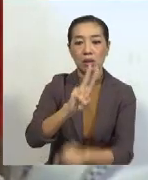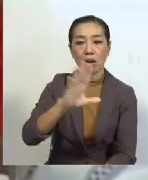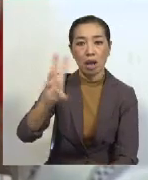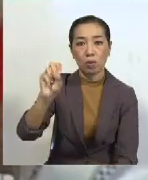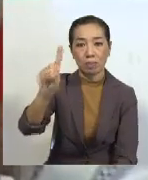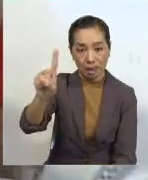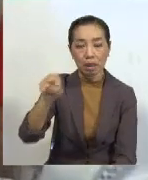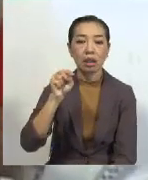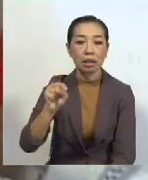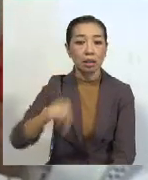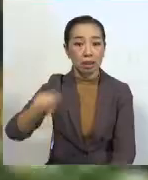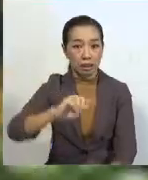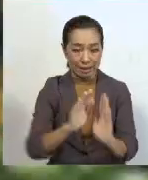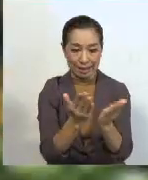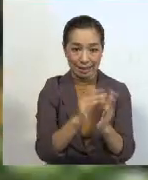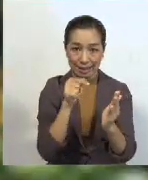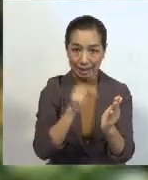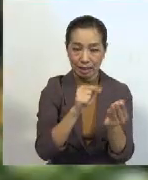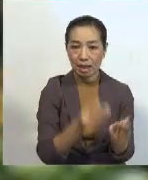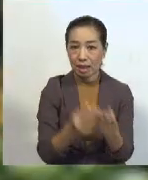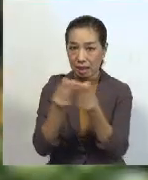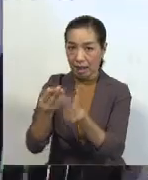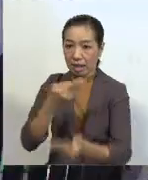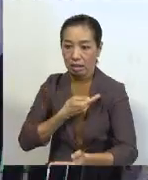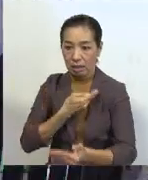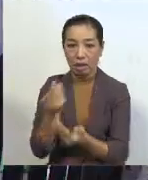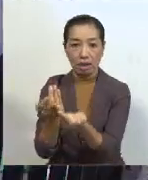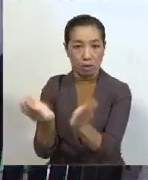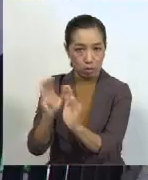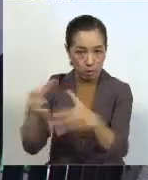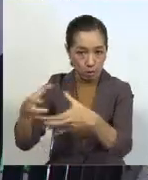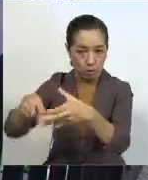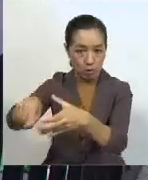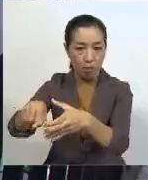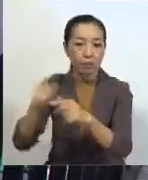2561โดยจะถวายหนังสือแด่สมเด็จพระสันตะปาปาฟรังซิสและคณะรวมทั้งจะ